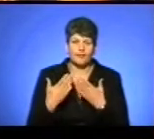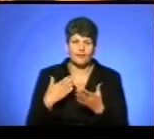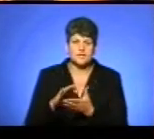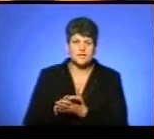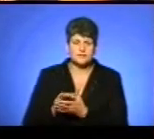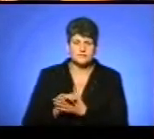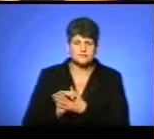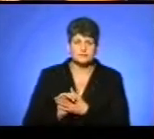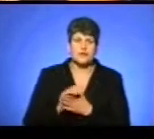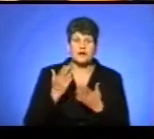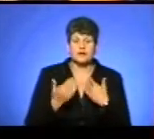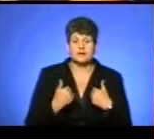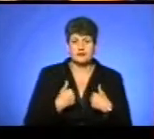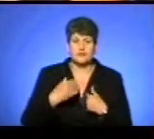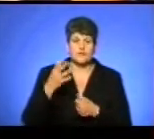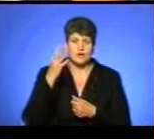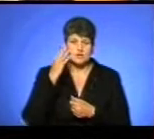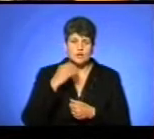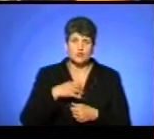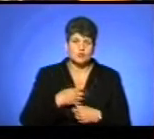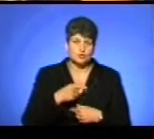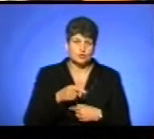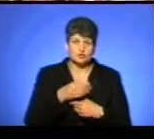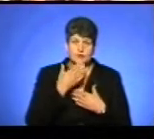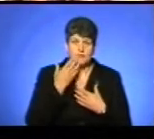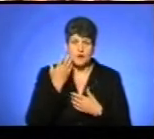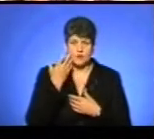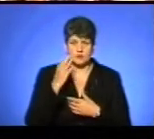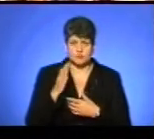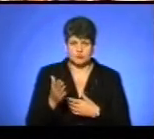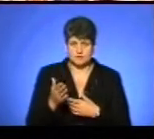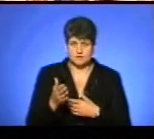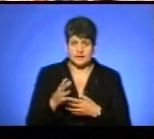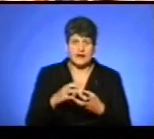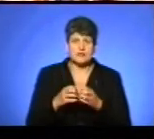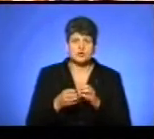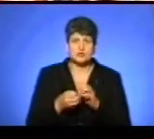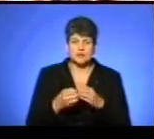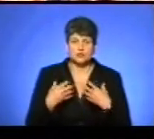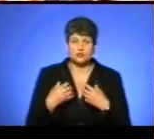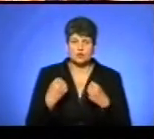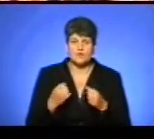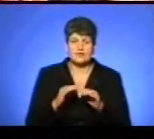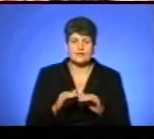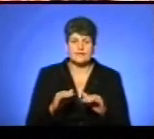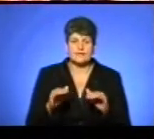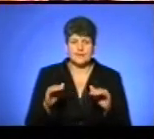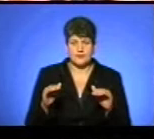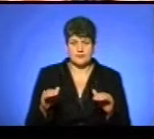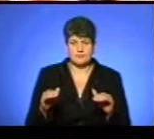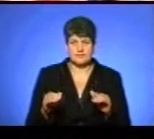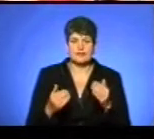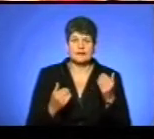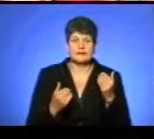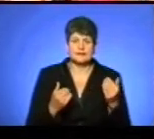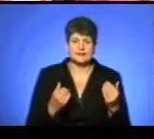Але я вважаю, що сумно тут нема коли бути. Результат – оздоровлення дітей.